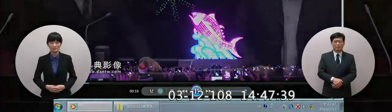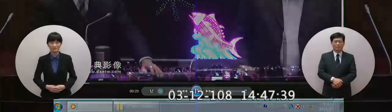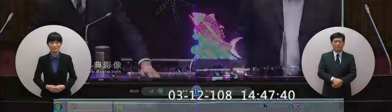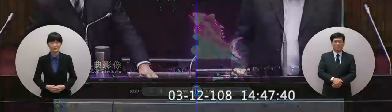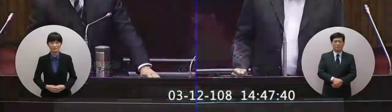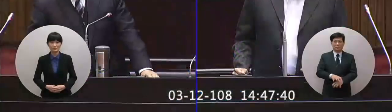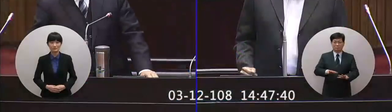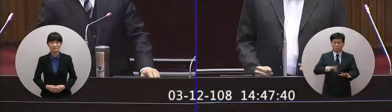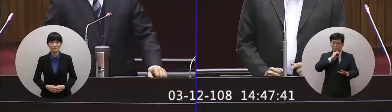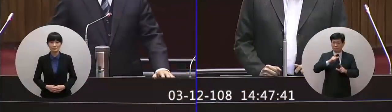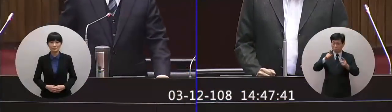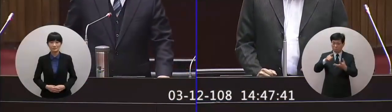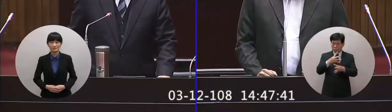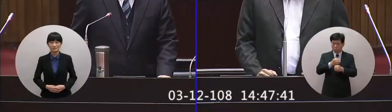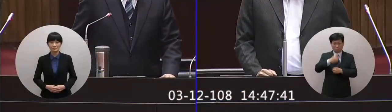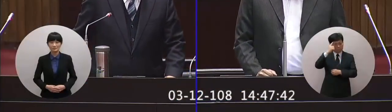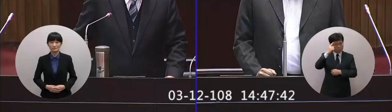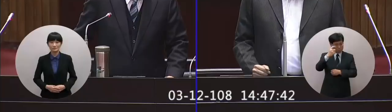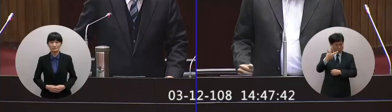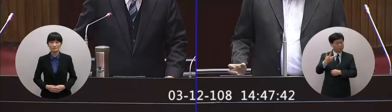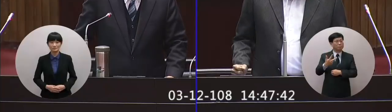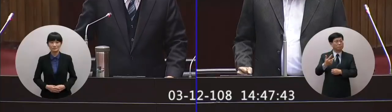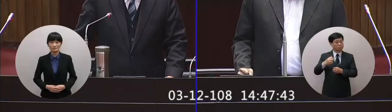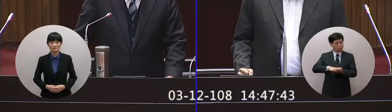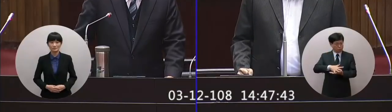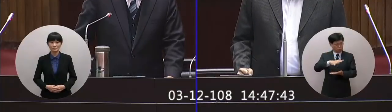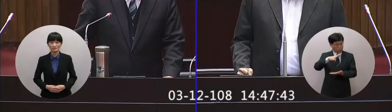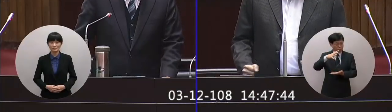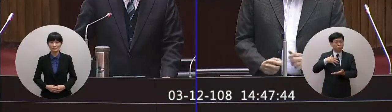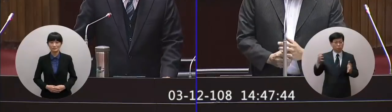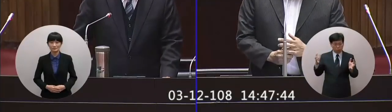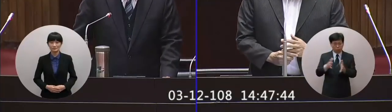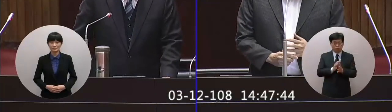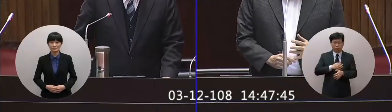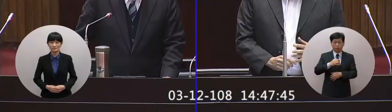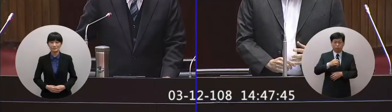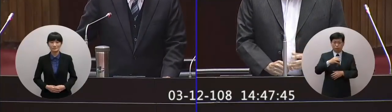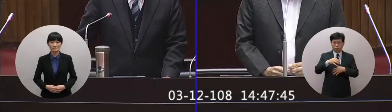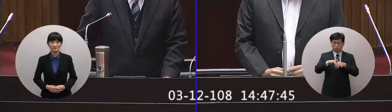这一次我们屏东灯会17天下来，我们累计了